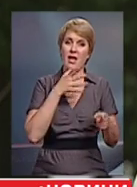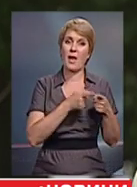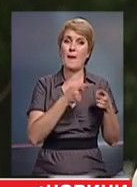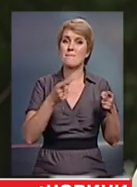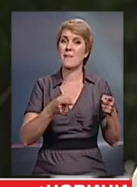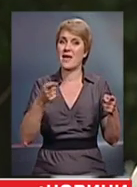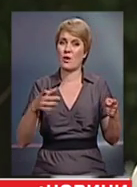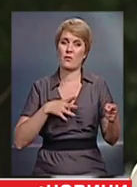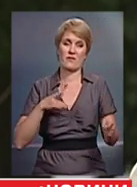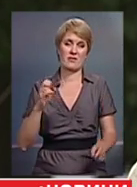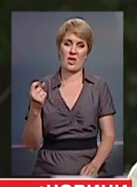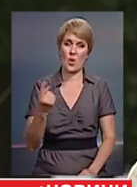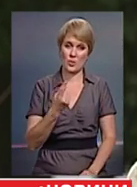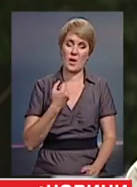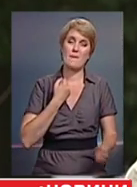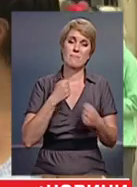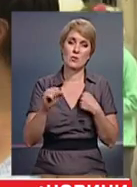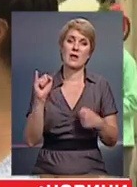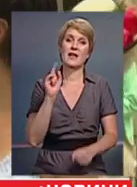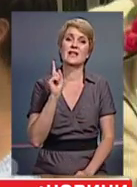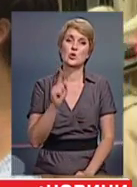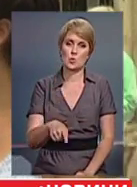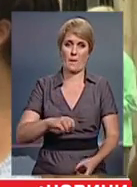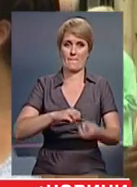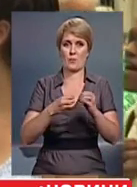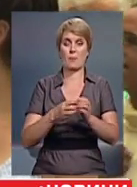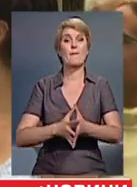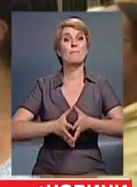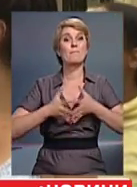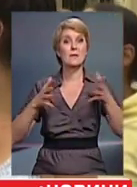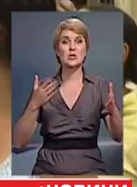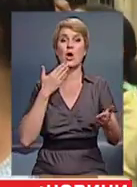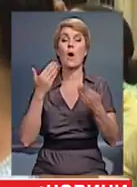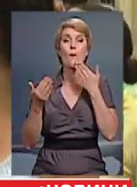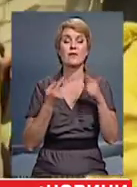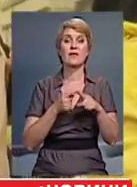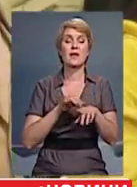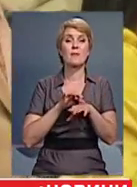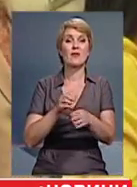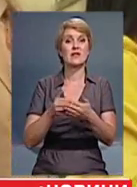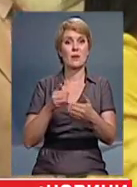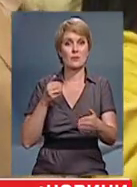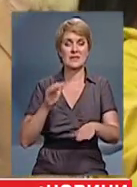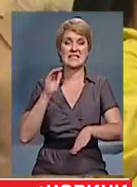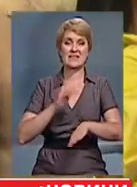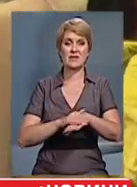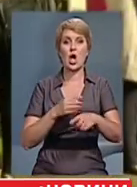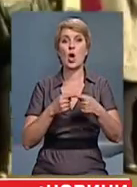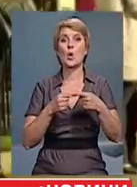один, все-таки подолає і цю проблему. Тим часом більшість соцопитувань, які проводили напередодні, свідчать, розрив між